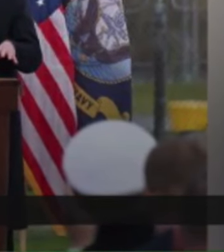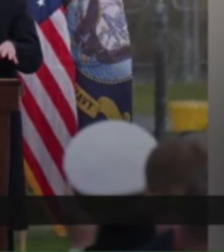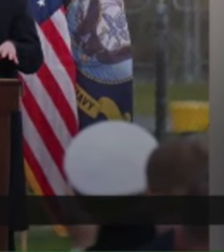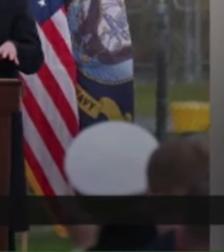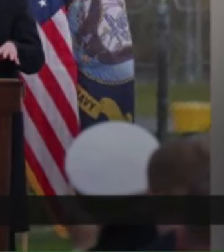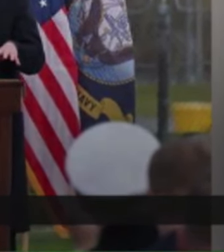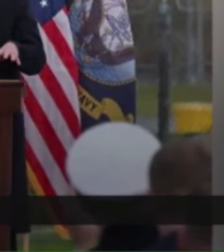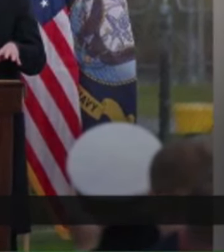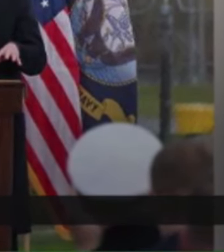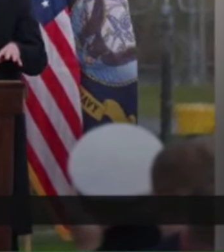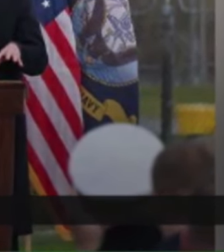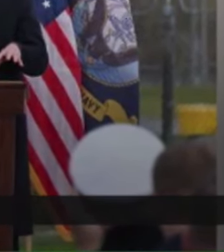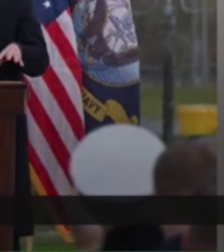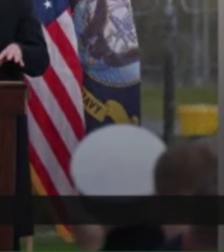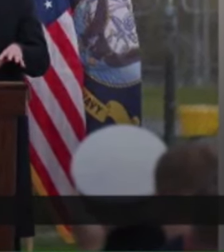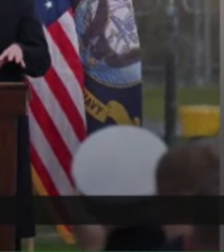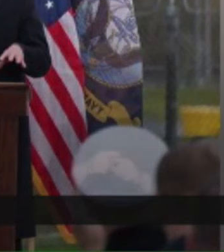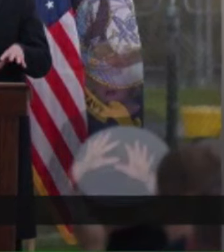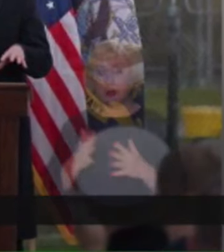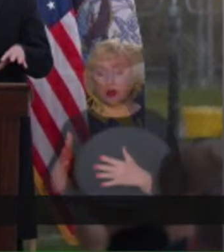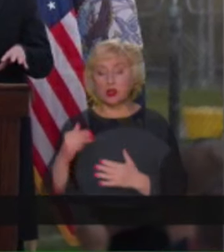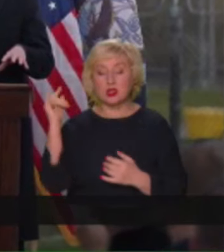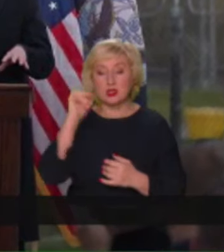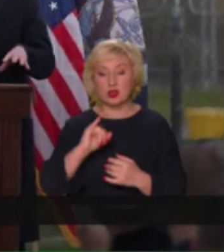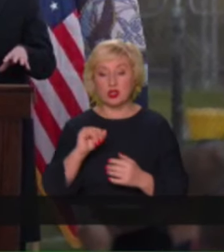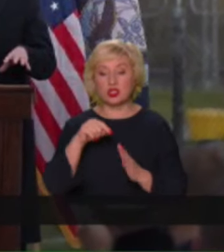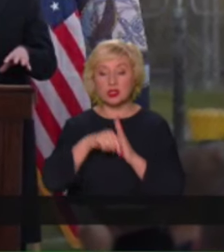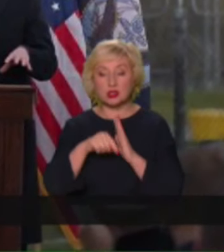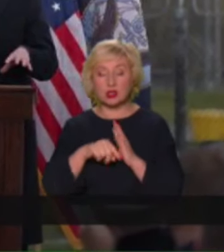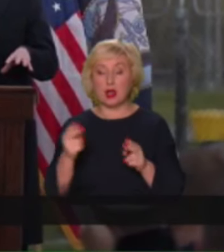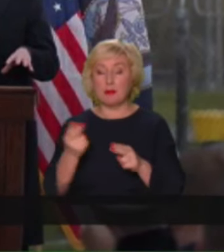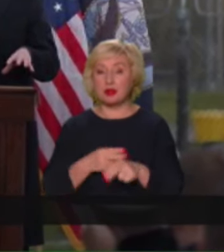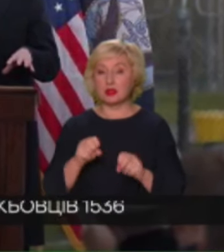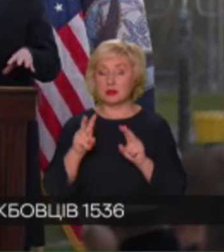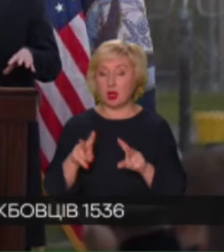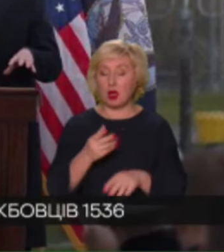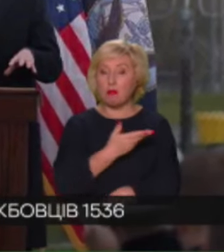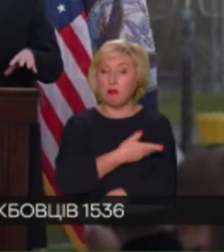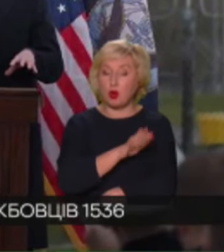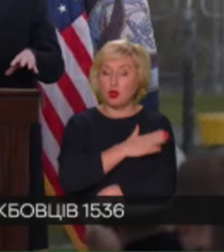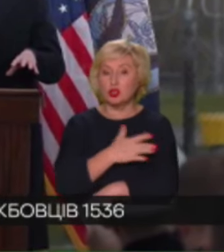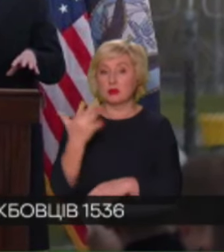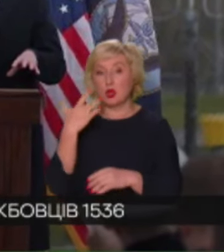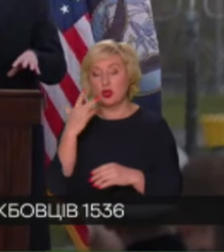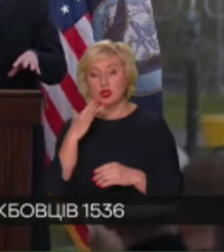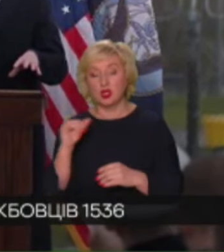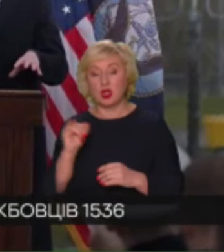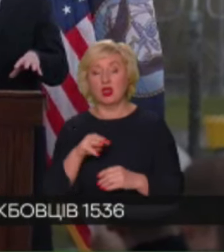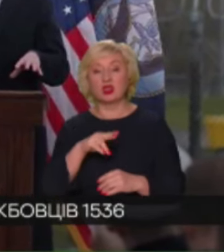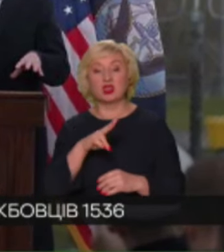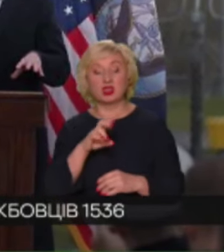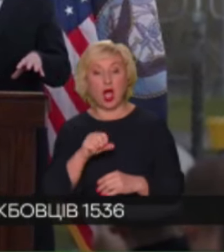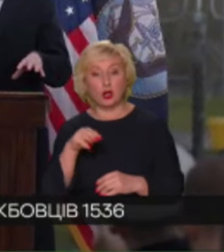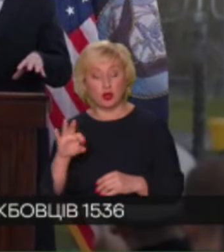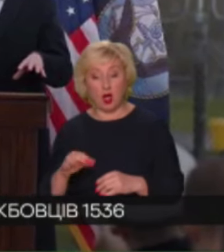Владислав Касиняк-Камиш сказав, що ця подія має історичне значення для безпеки Польщі, Сполучених Штатів і НАТО. А в